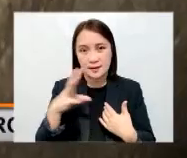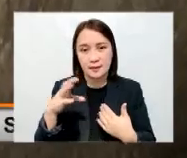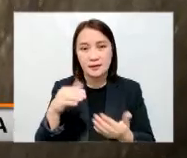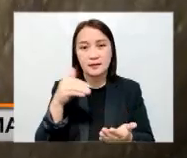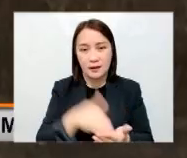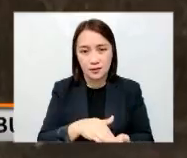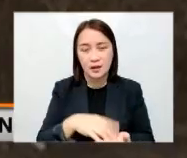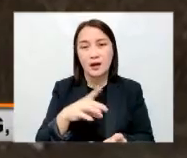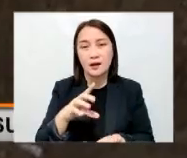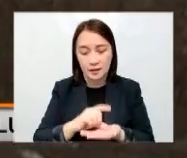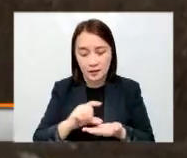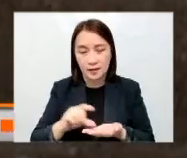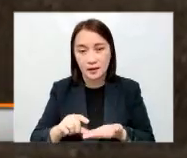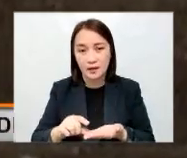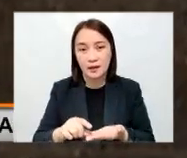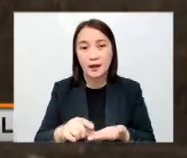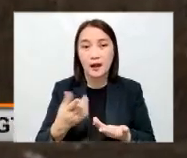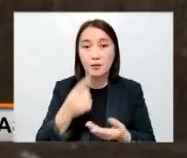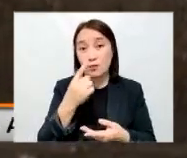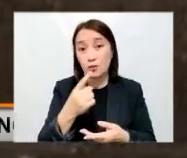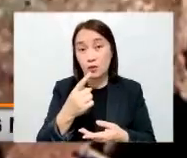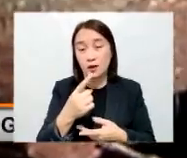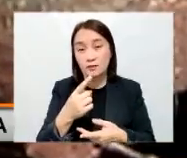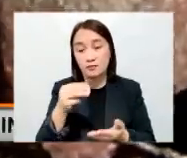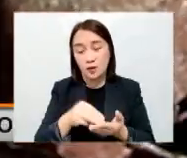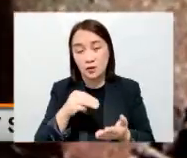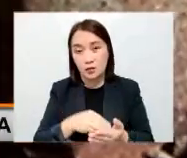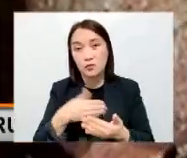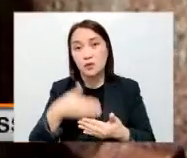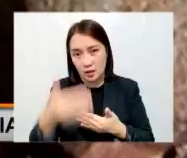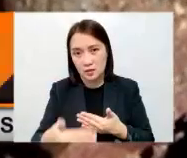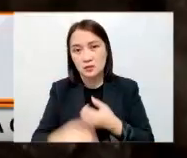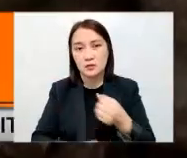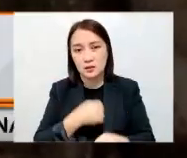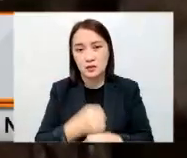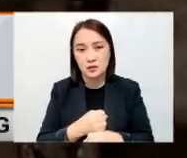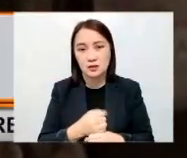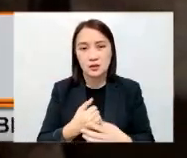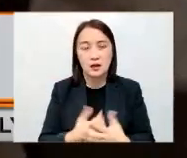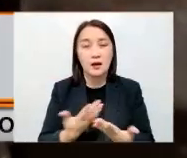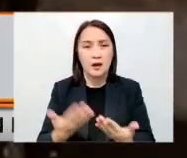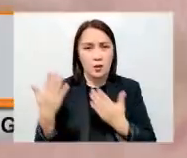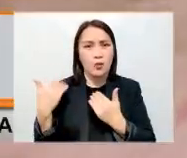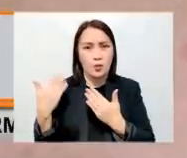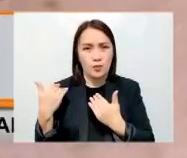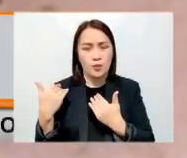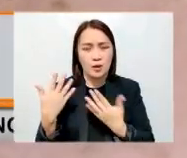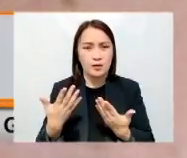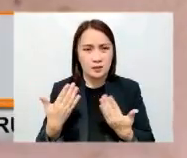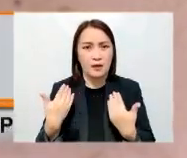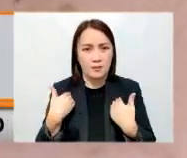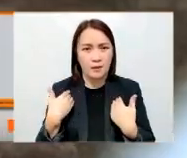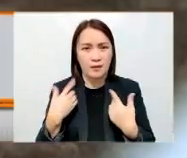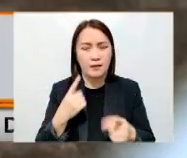Magiging tig-1 milyon daw yan sa mga susunod na taon. Sabi naman ng DA, bagamat umaasa silang aayos na ang supply ng karne, kailangan pa rin daw